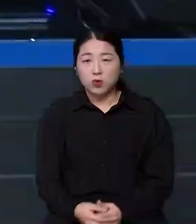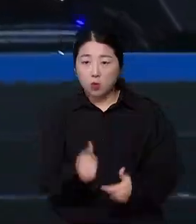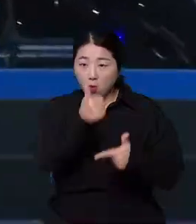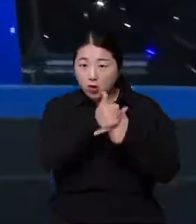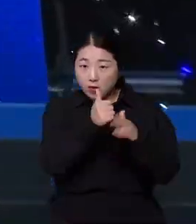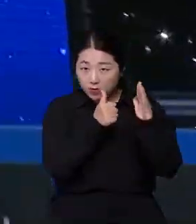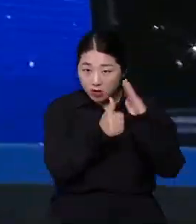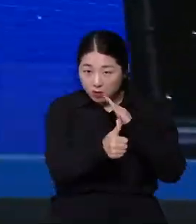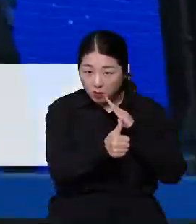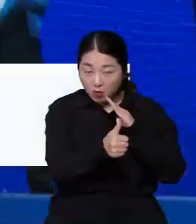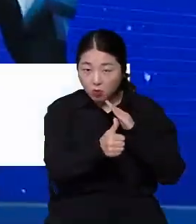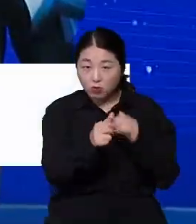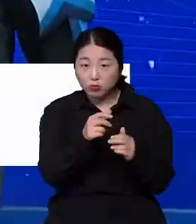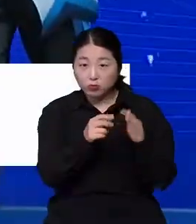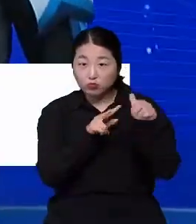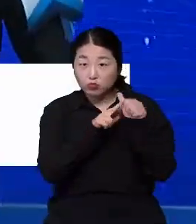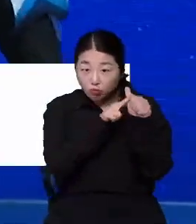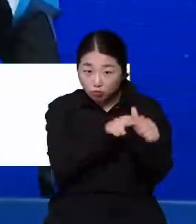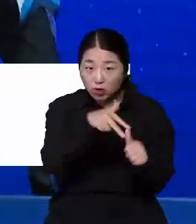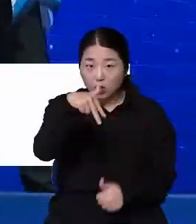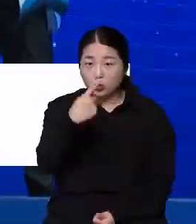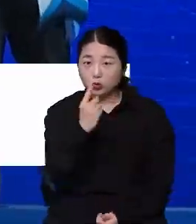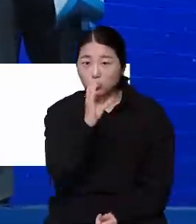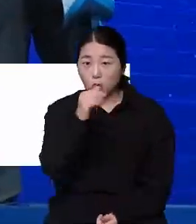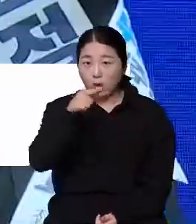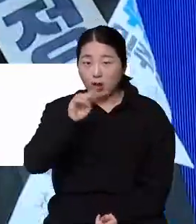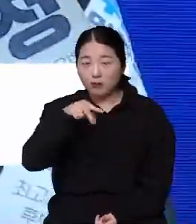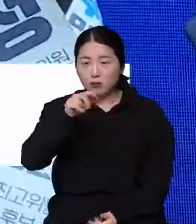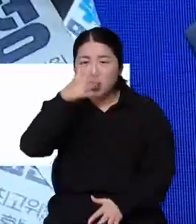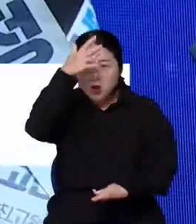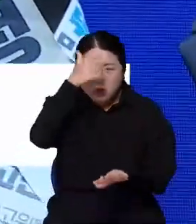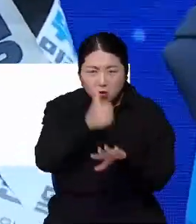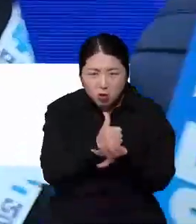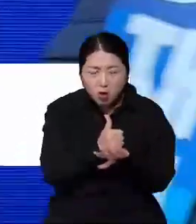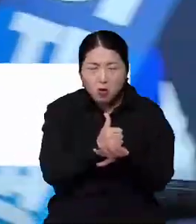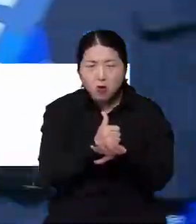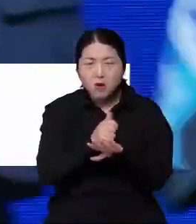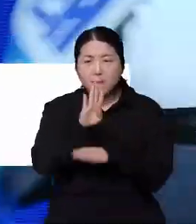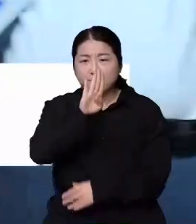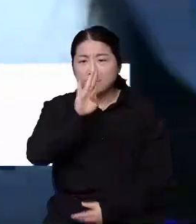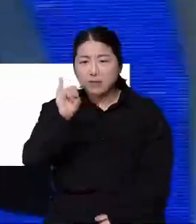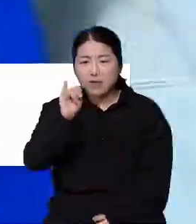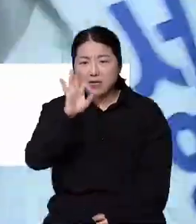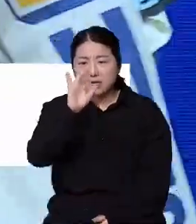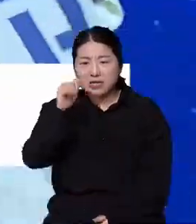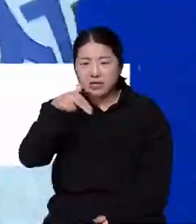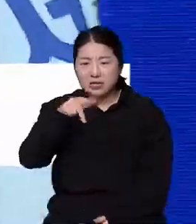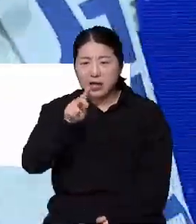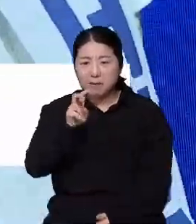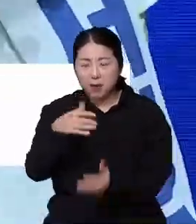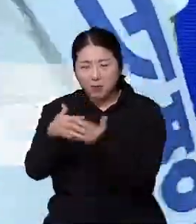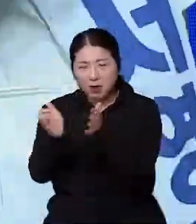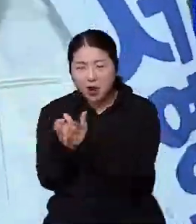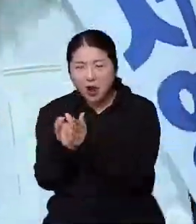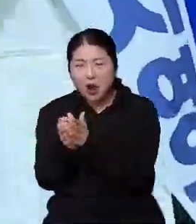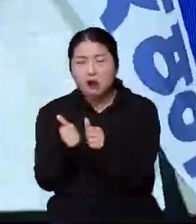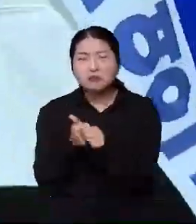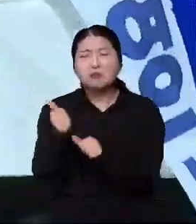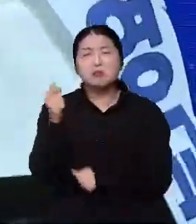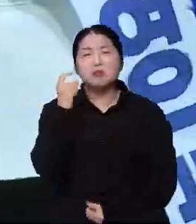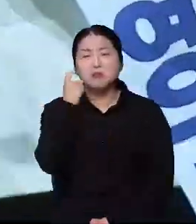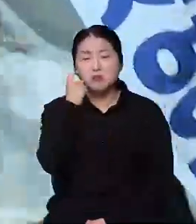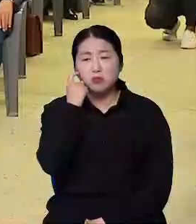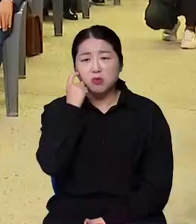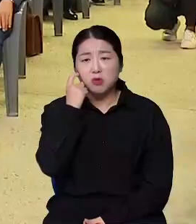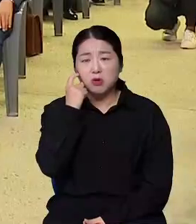호남 대표 최고위원 후보를 자처했던 송갑석 의원은 결국 비이재명계라는 벽을 넘지 못했습니다. 수도권